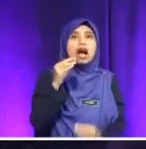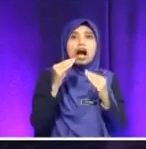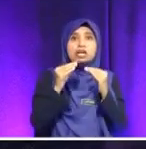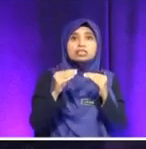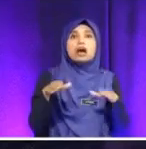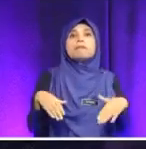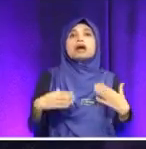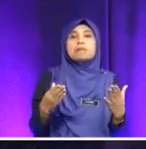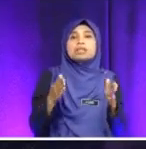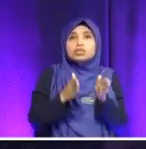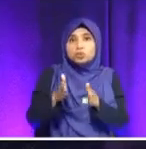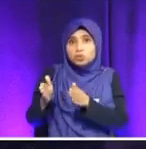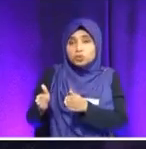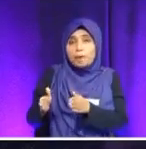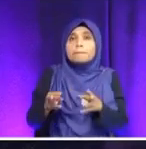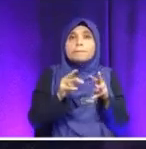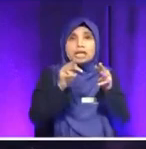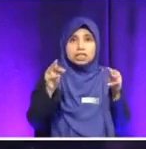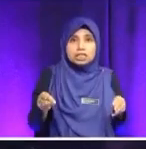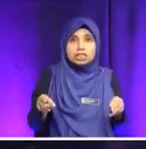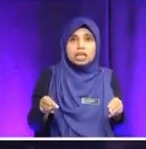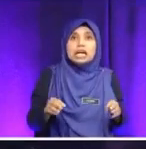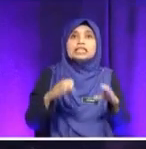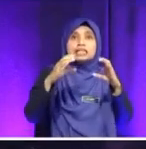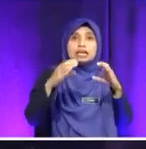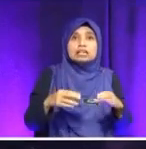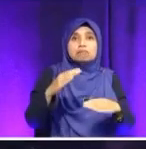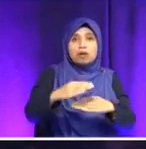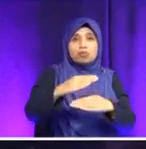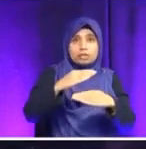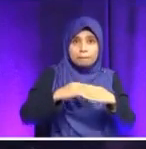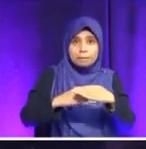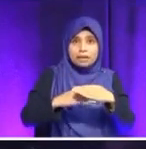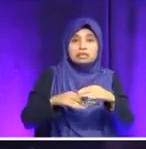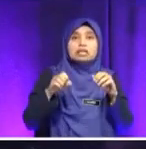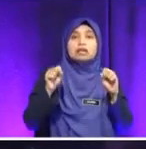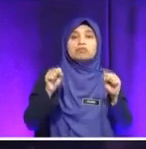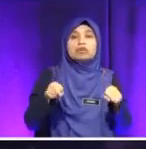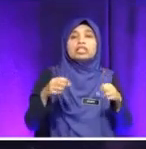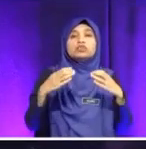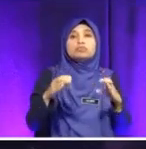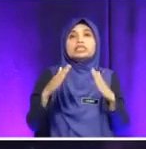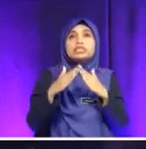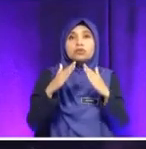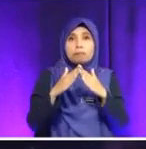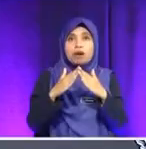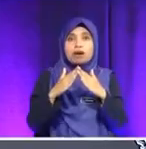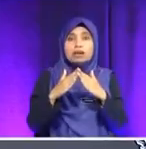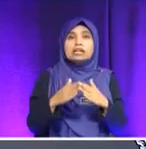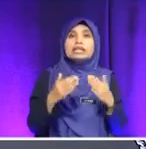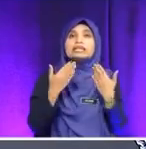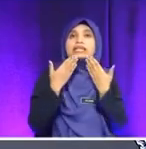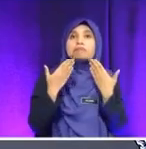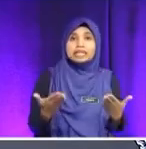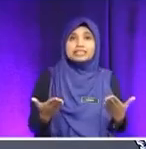susun atur meja dan sebagainya, nak cara nak lipat. Nanti boleh cuba lipatan itu di rumah anda. Baik cikgu, terima